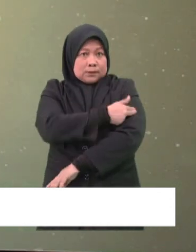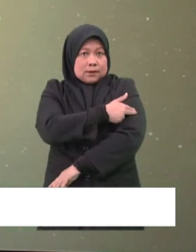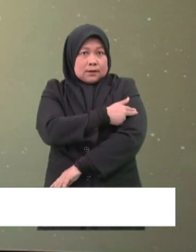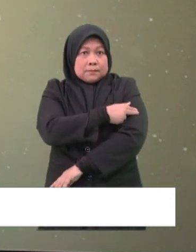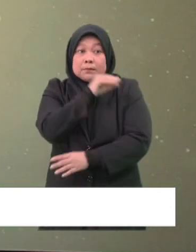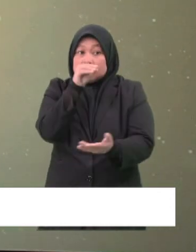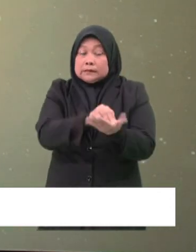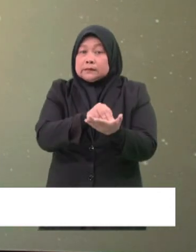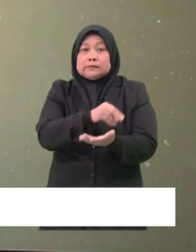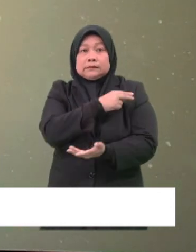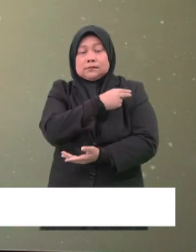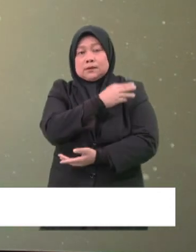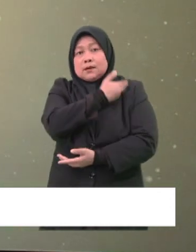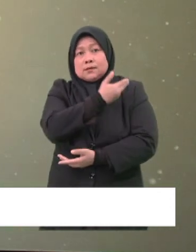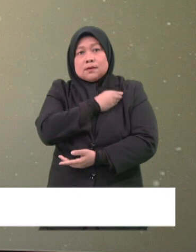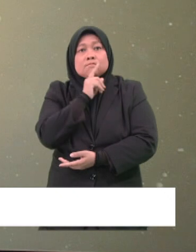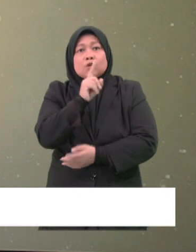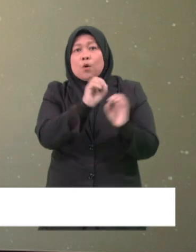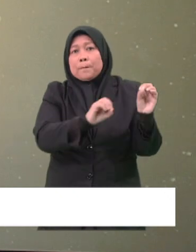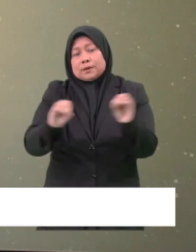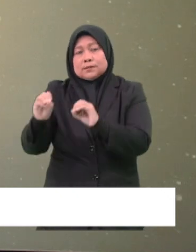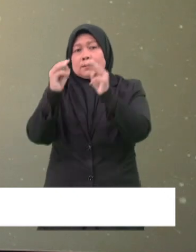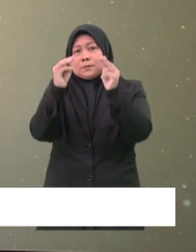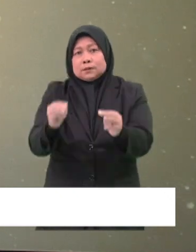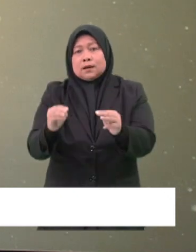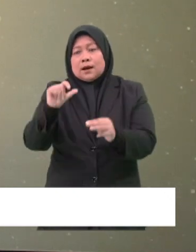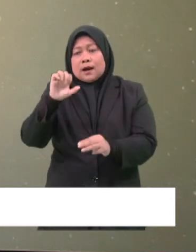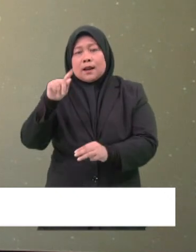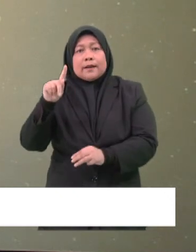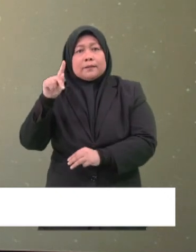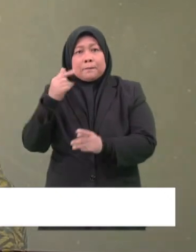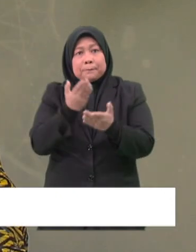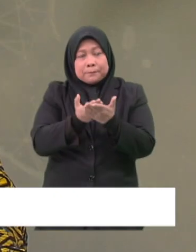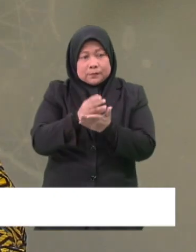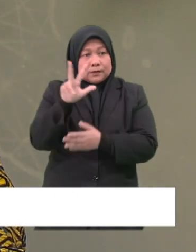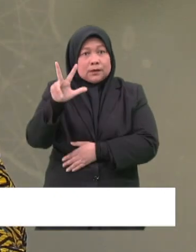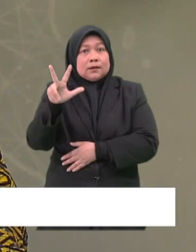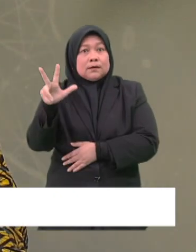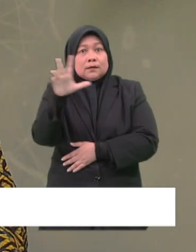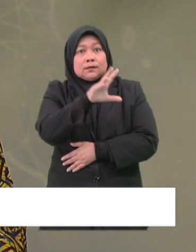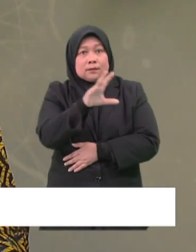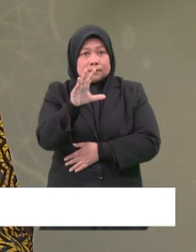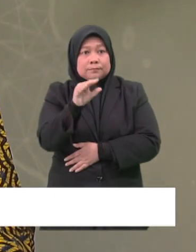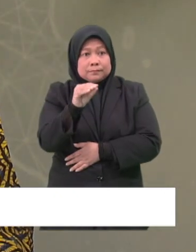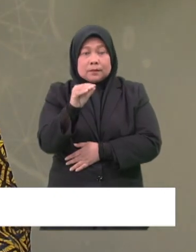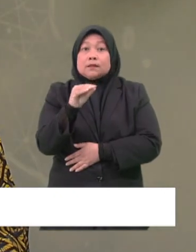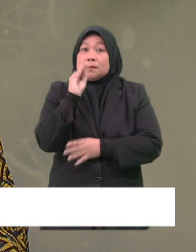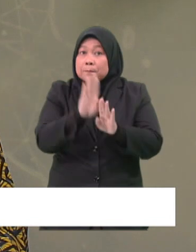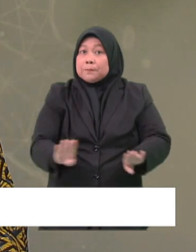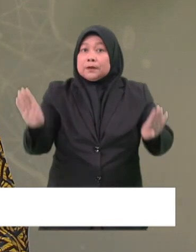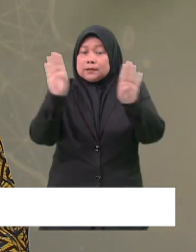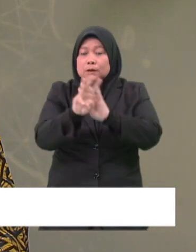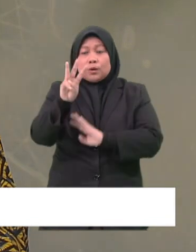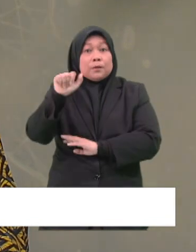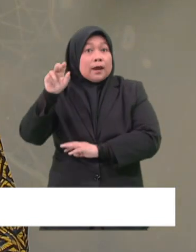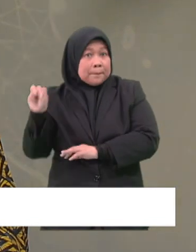Gaza sebagai sebahagian daripada operasi kemanusiaan galon night 3 agensi berita Emirates W